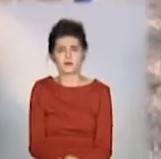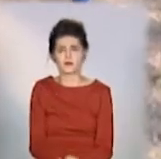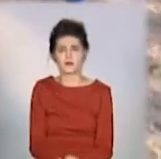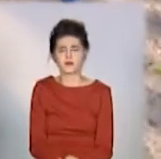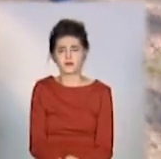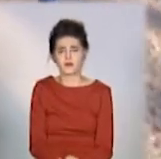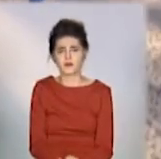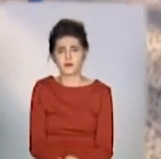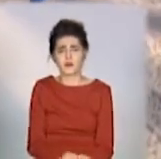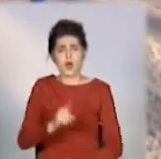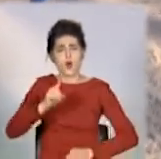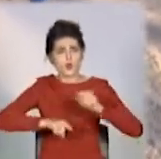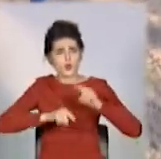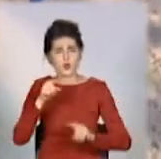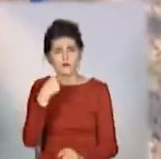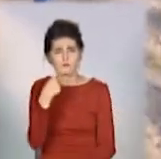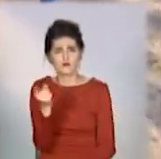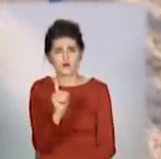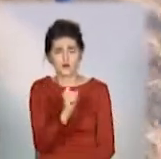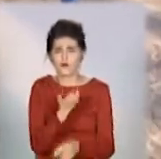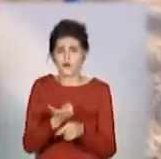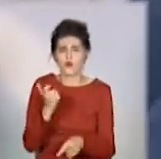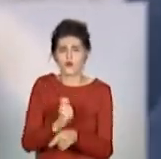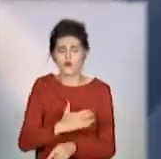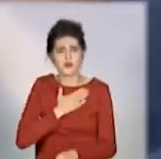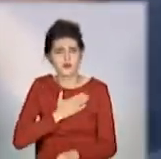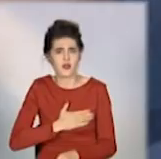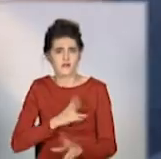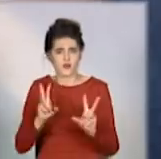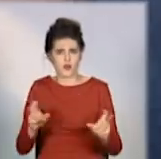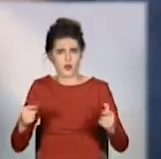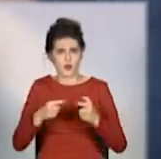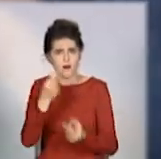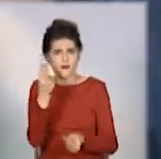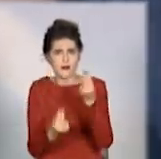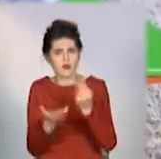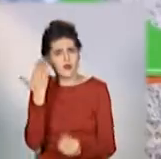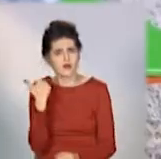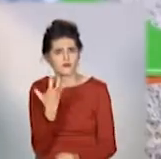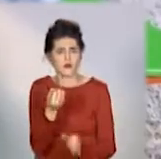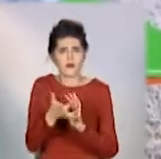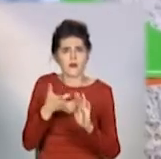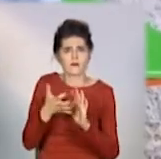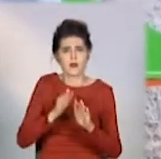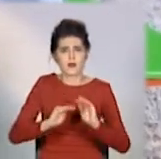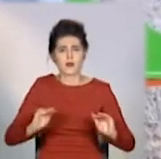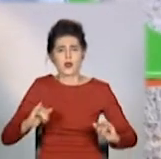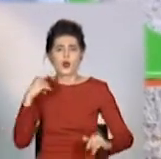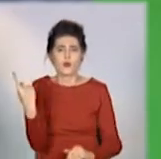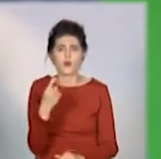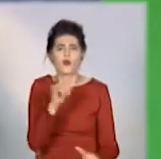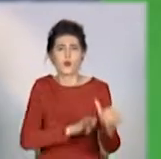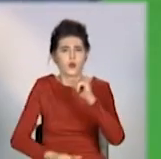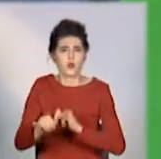Готов. Батьки кажуть, такого куточка для розваг їхній малечі дуже бракувало. Нашим особливим дітям дуже не